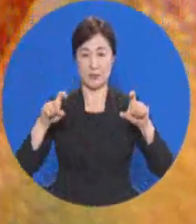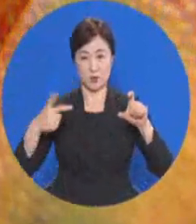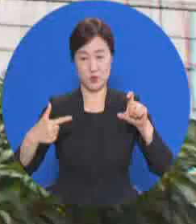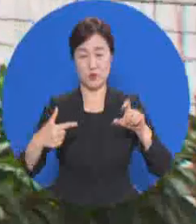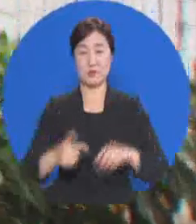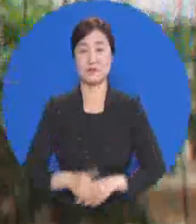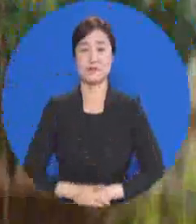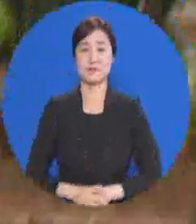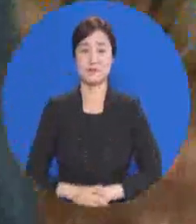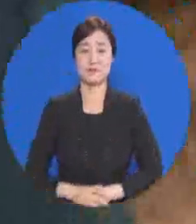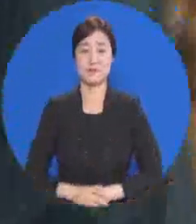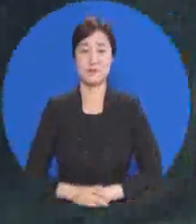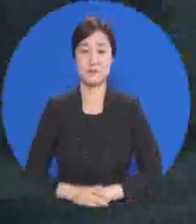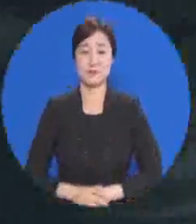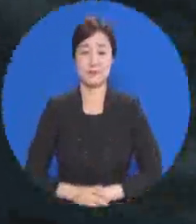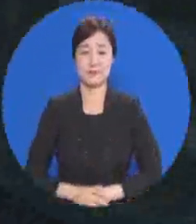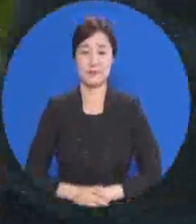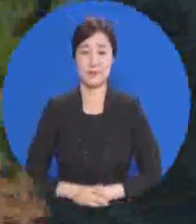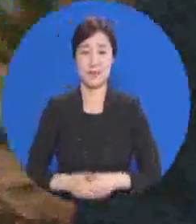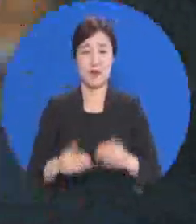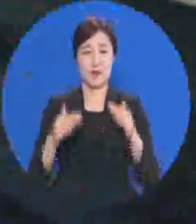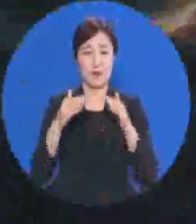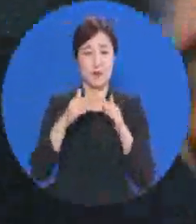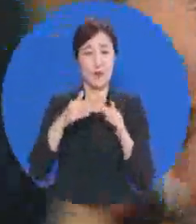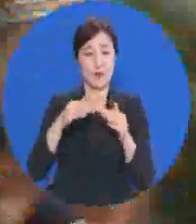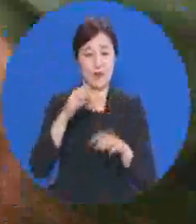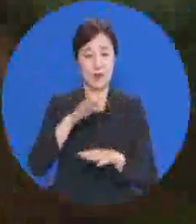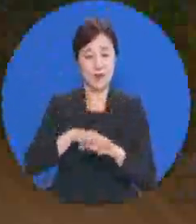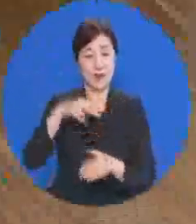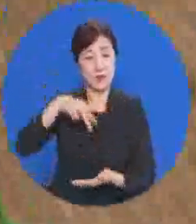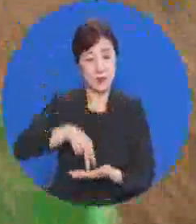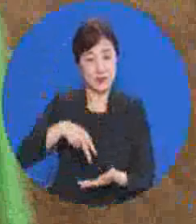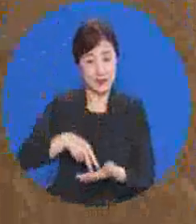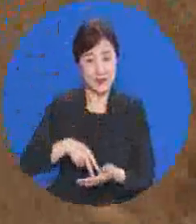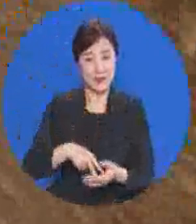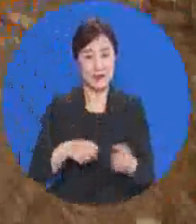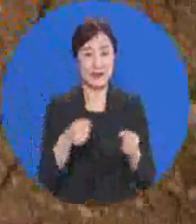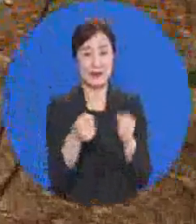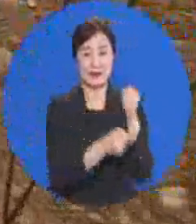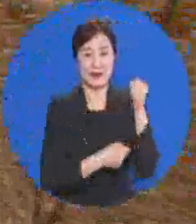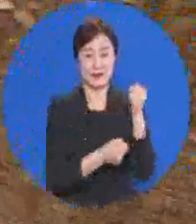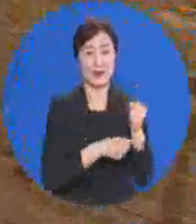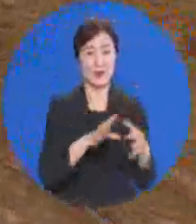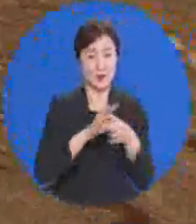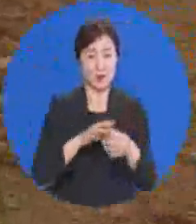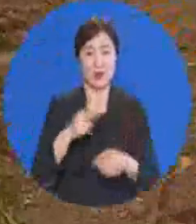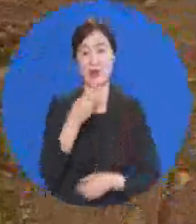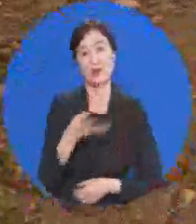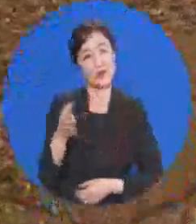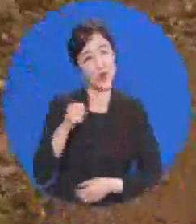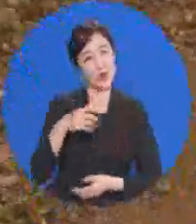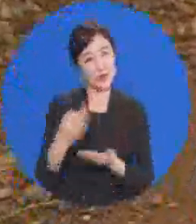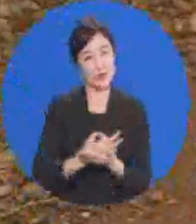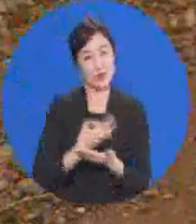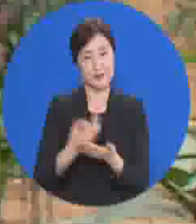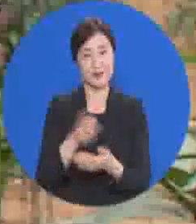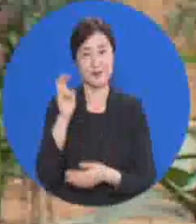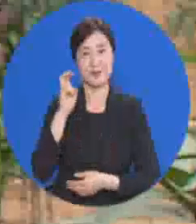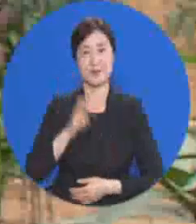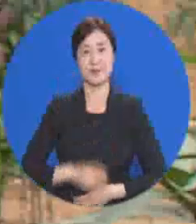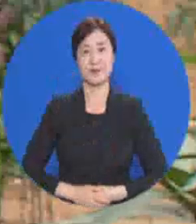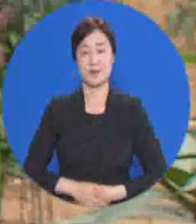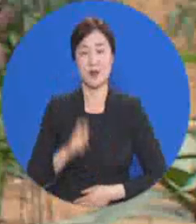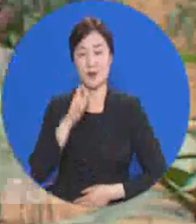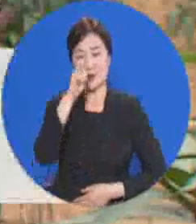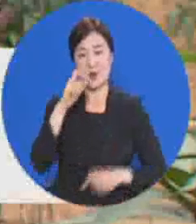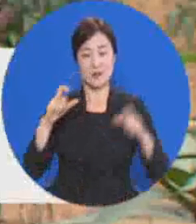편입니다. 농가들은 올해 애플망고 생산을 통해 2억여 원의 수익을 올릴 수 있을 것으로 전망하고 있습니다.